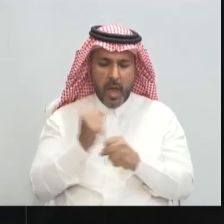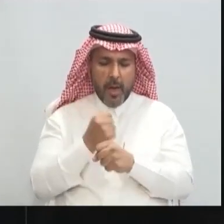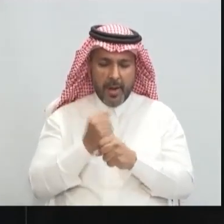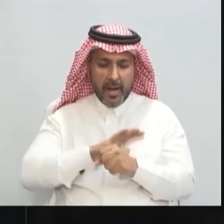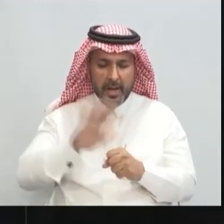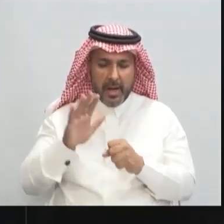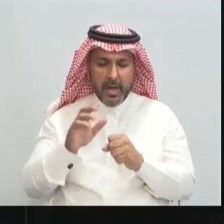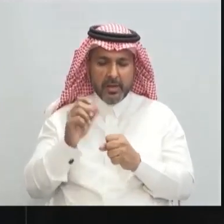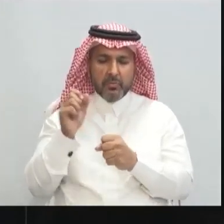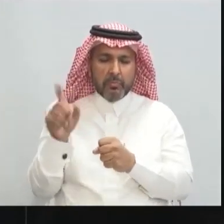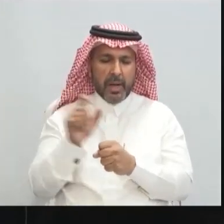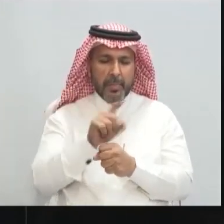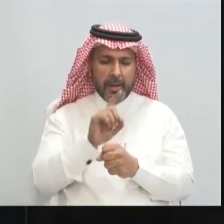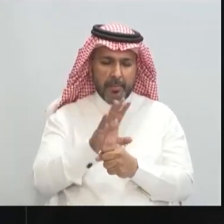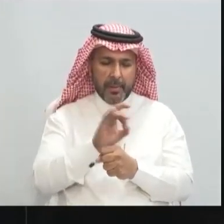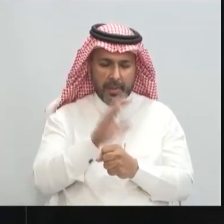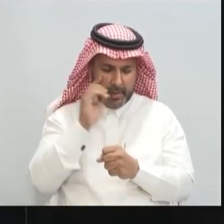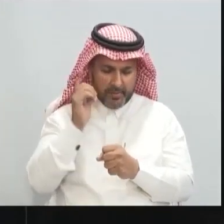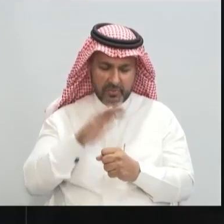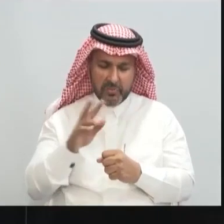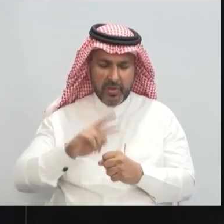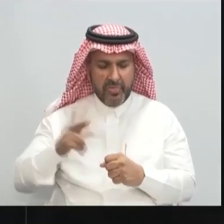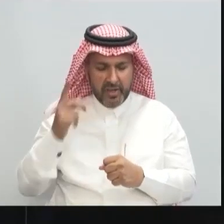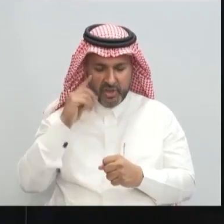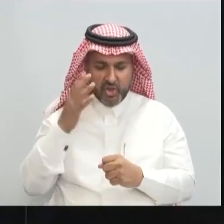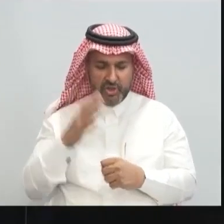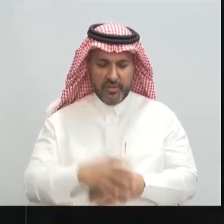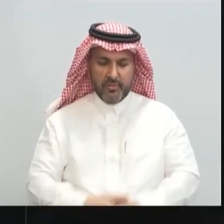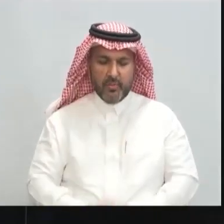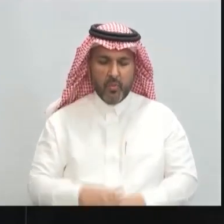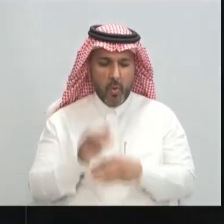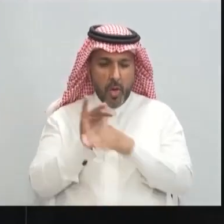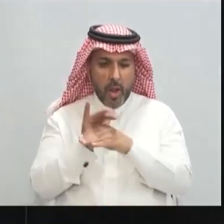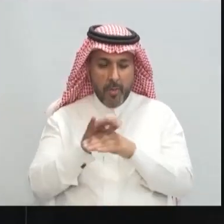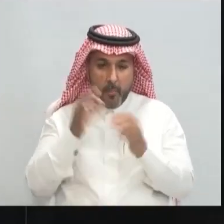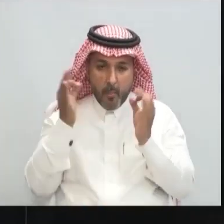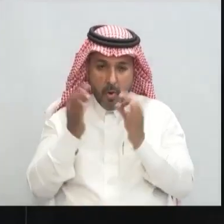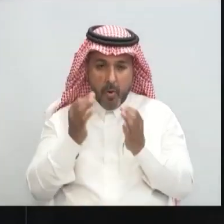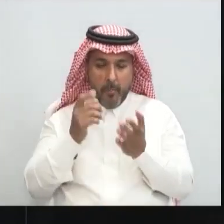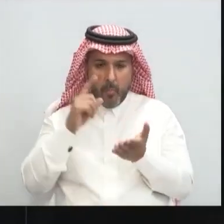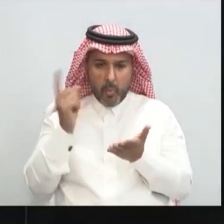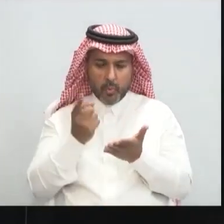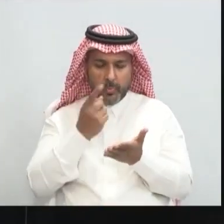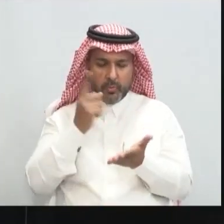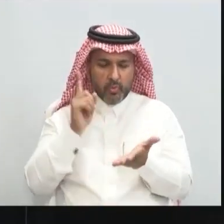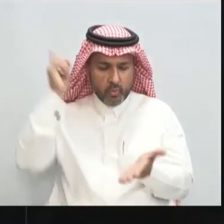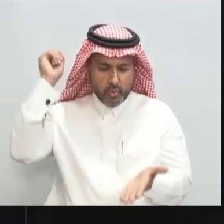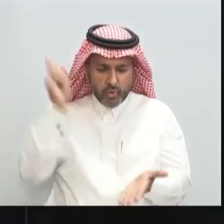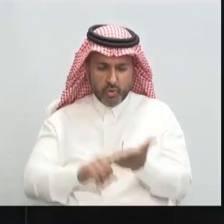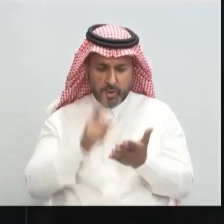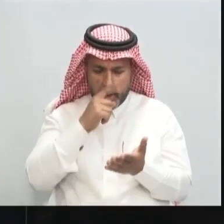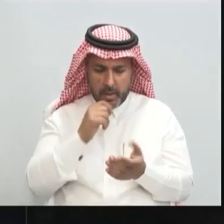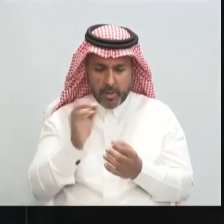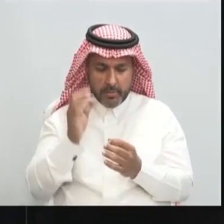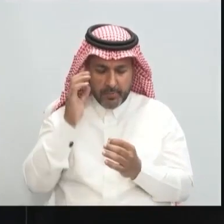دائمه للتواصل وارسال الخطابات والتعاميم والتعليمات وبالتالي اصبح هنالك فائده كبيره حتى لو كان الموظف